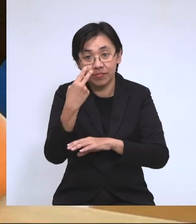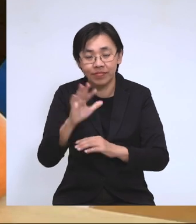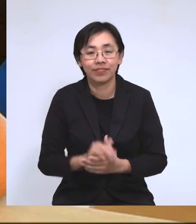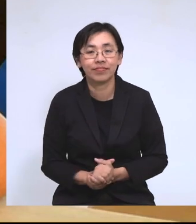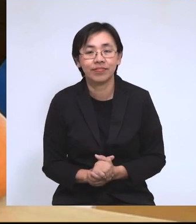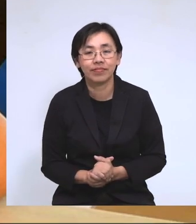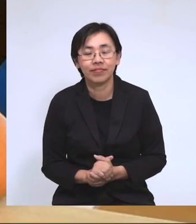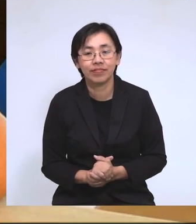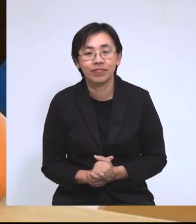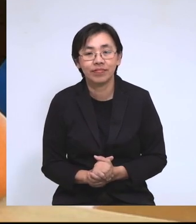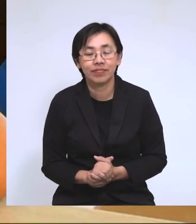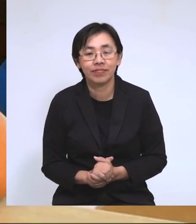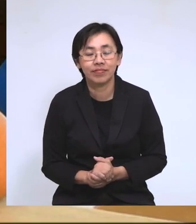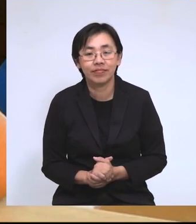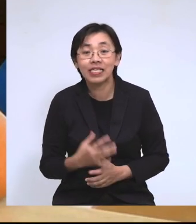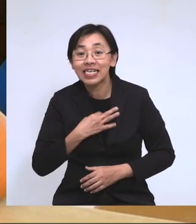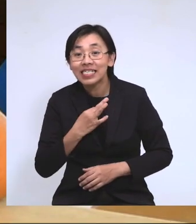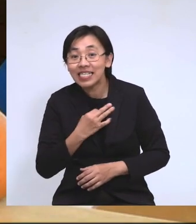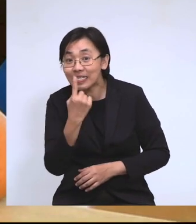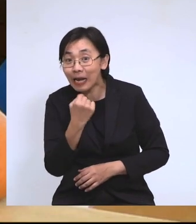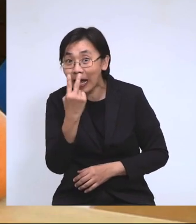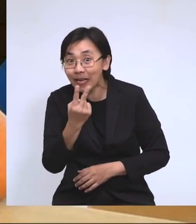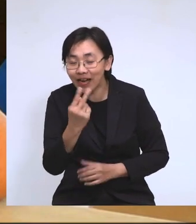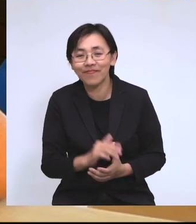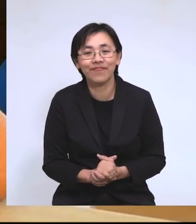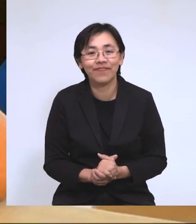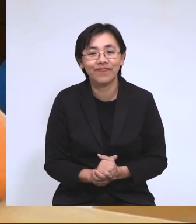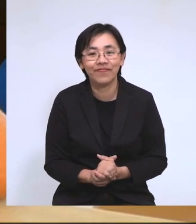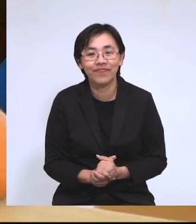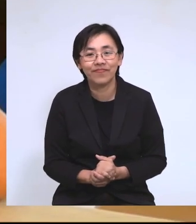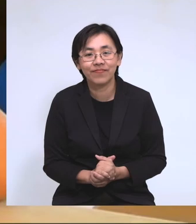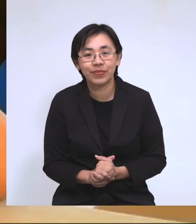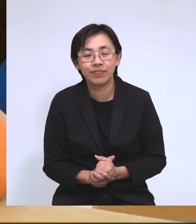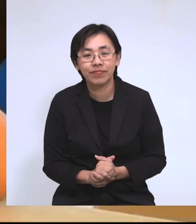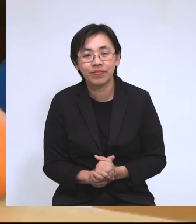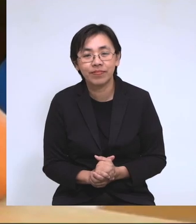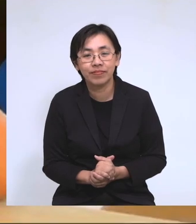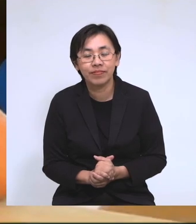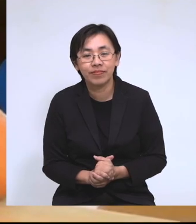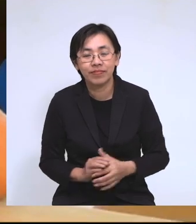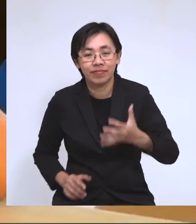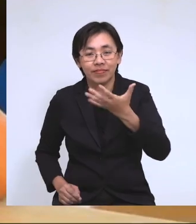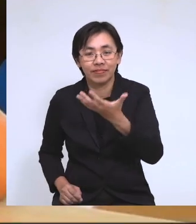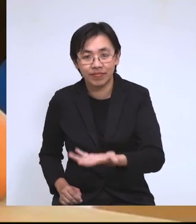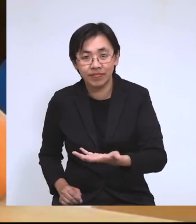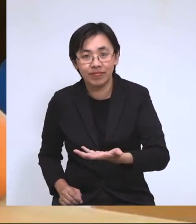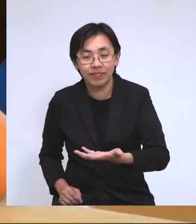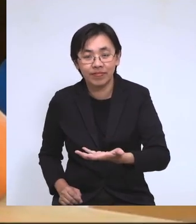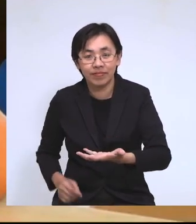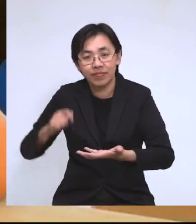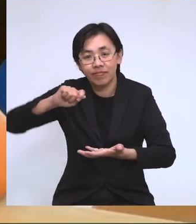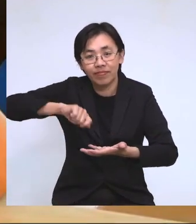ะเห็นวิดีโอนะคะพี่มอสใส่เสื้อสีแดงเห็นในคลิปไหมลูกเห็นไหมครับท่านเนี่ยลักษณะการจับใช้ของพี่ม